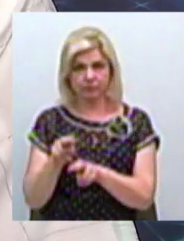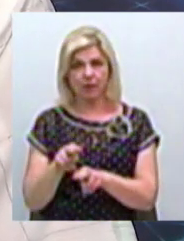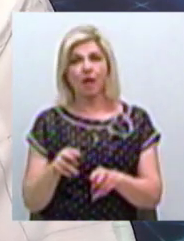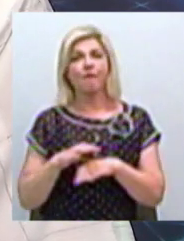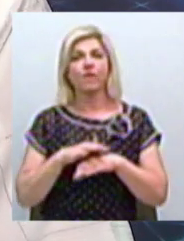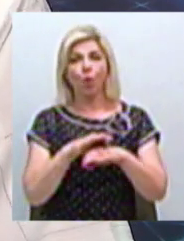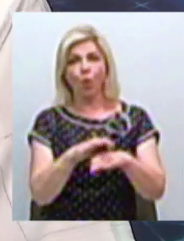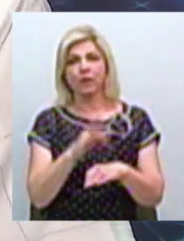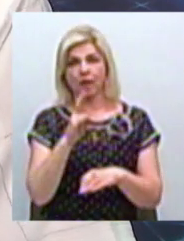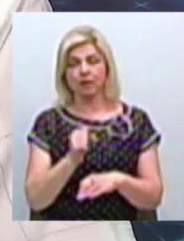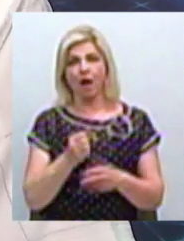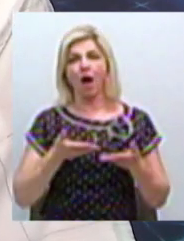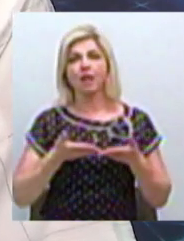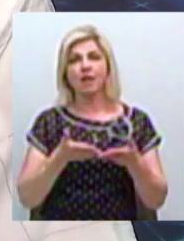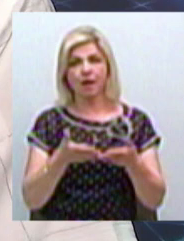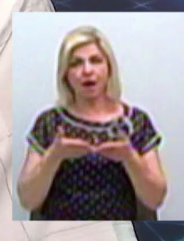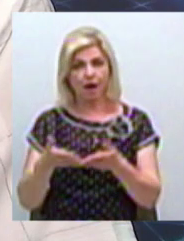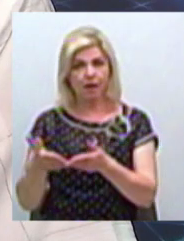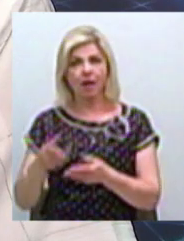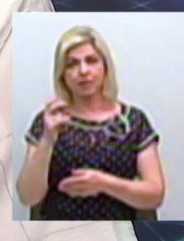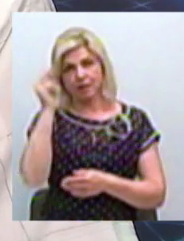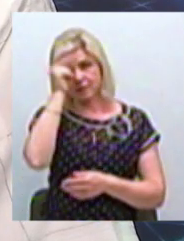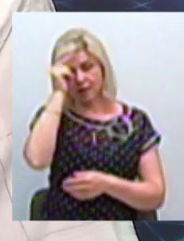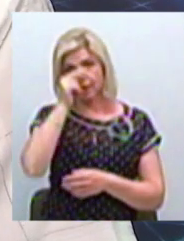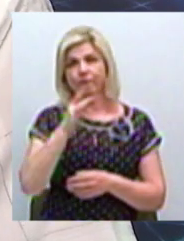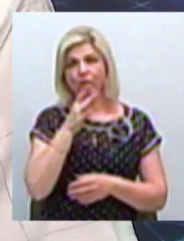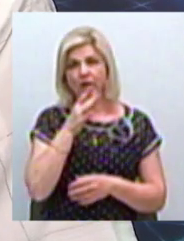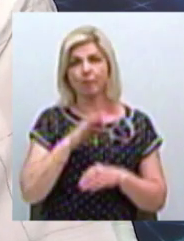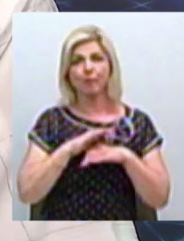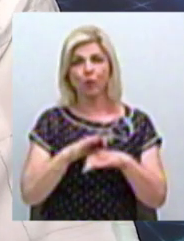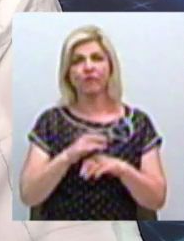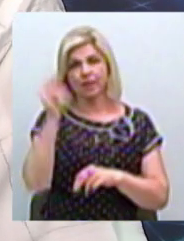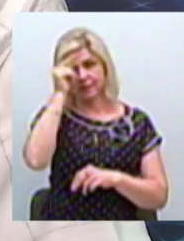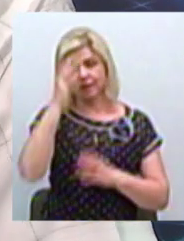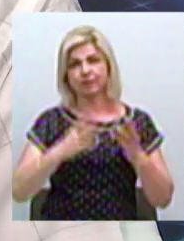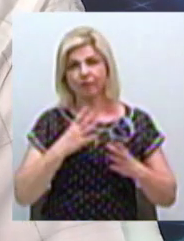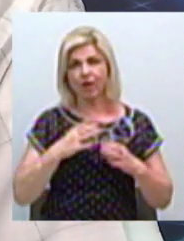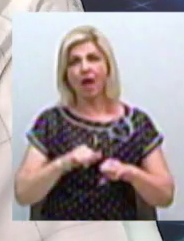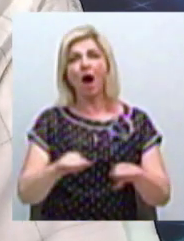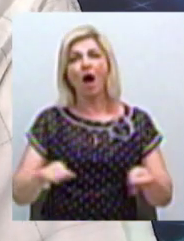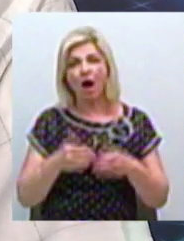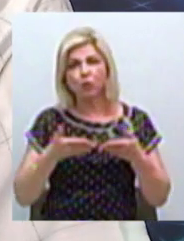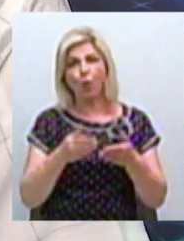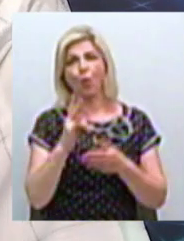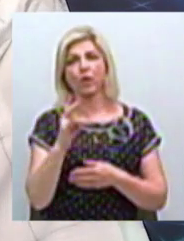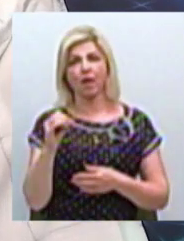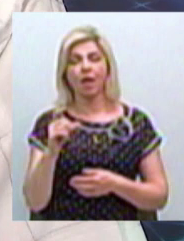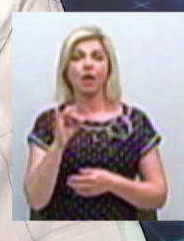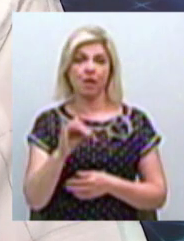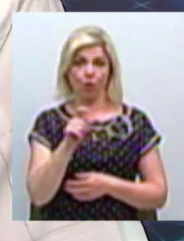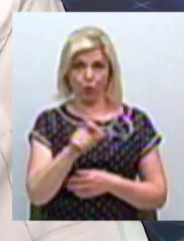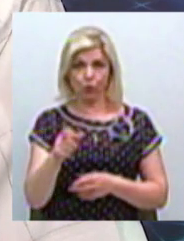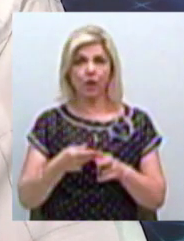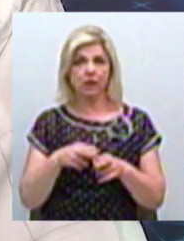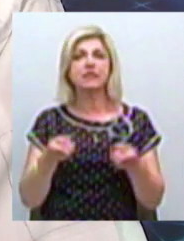обучаемыми на катерах на занятия при проведении занятий на байдарках, на каноэ. Эти люди обучены, они